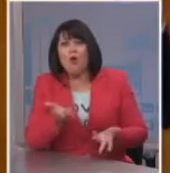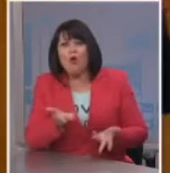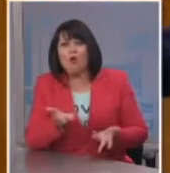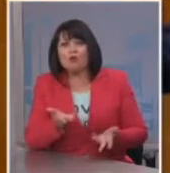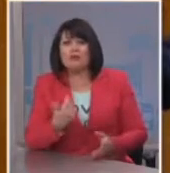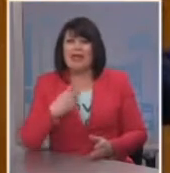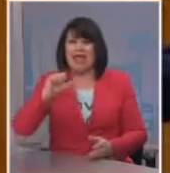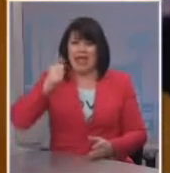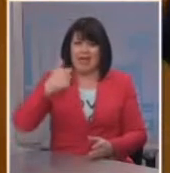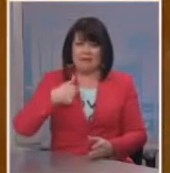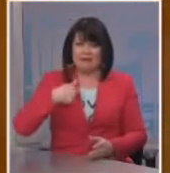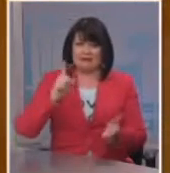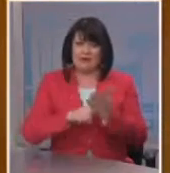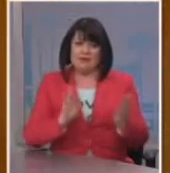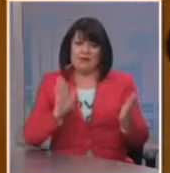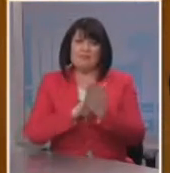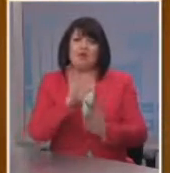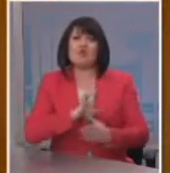το πρώτο Eurogroup να αντιμετωπίσουμε